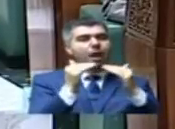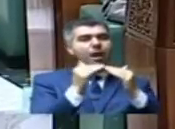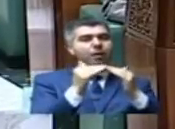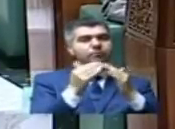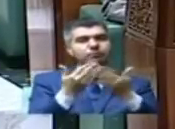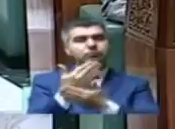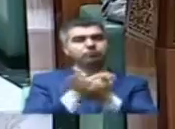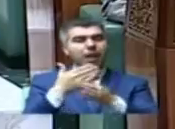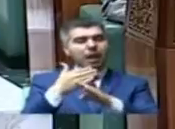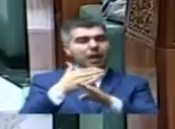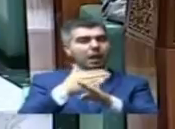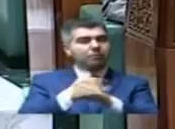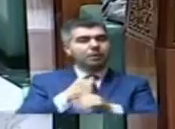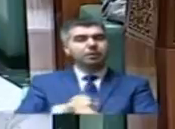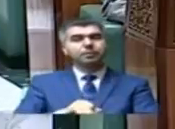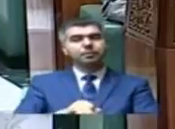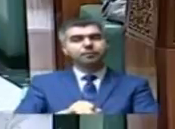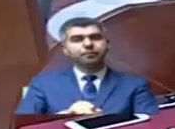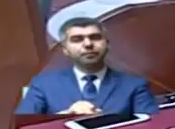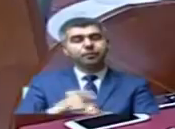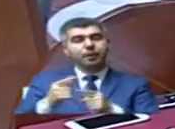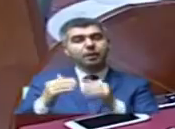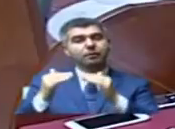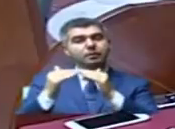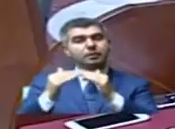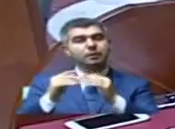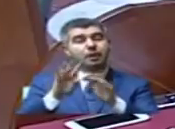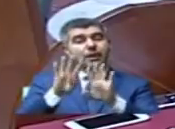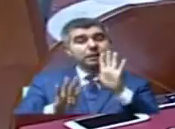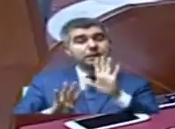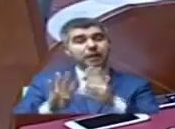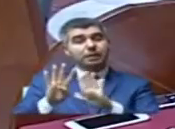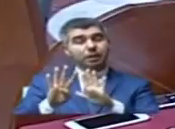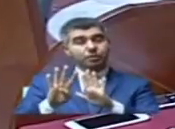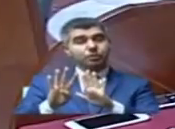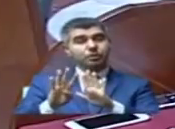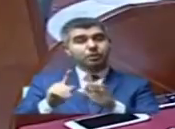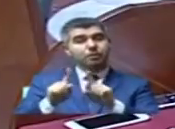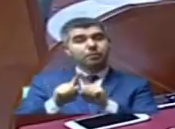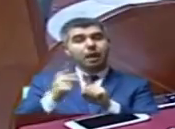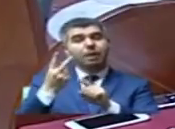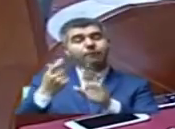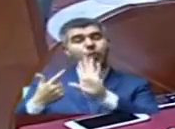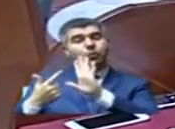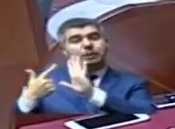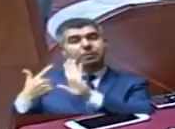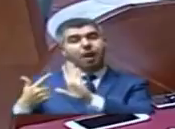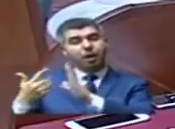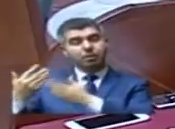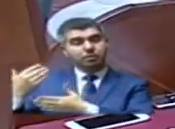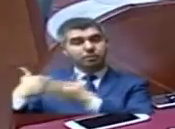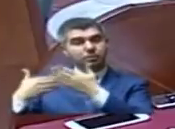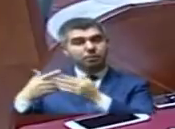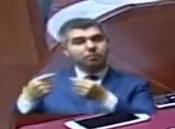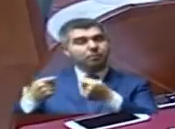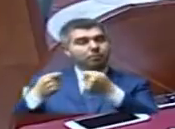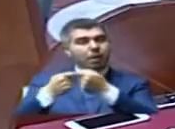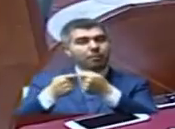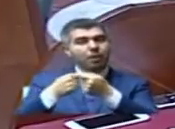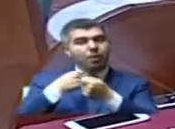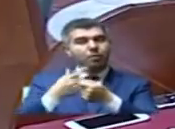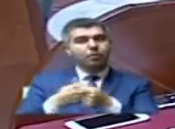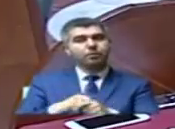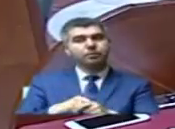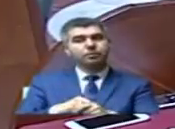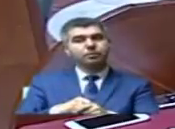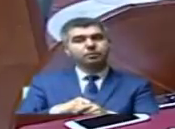الحوار القطاعي السابقة والمحددة باتفاقية 19 يناير 2007 قد تم تنفيذها، باستثناء المطالب المرتبطة